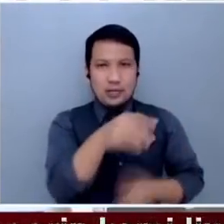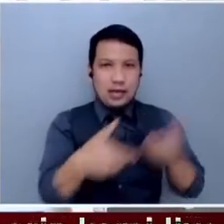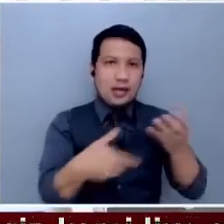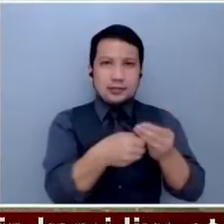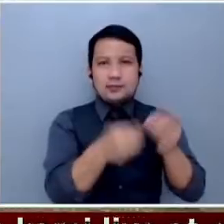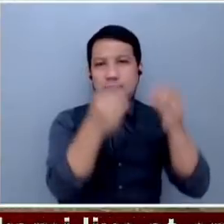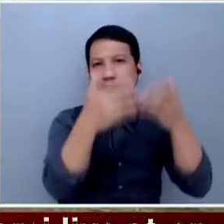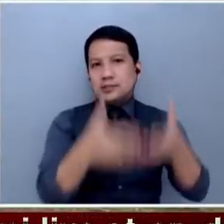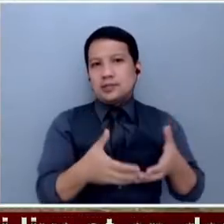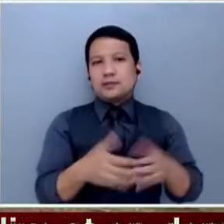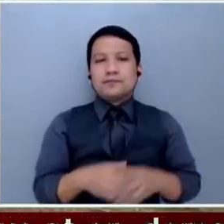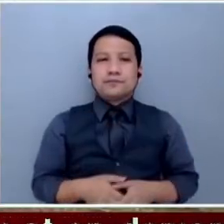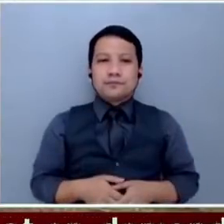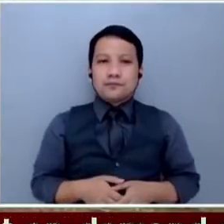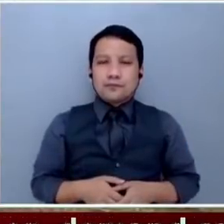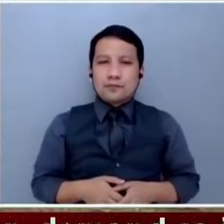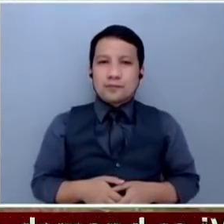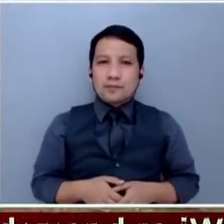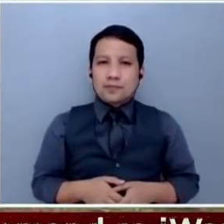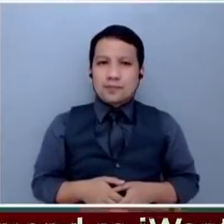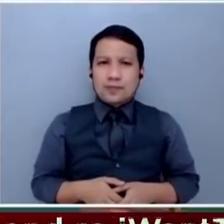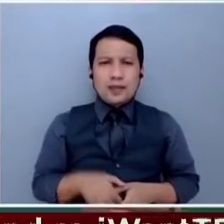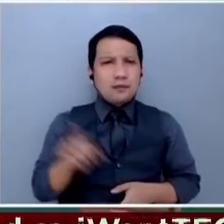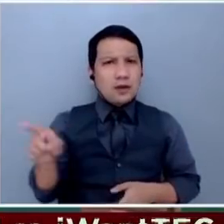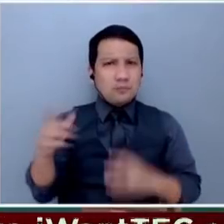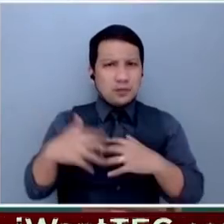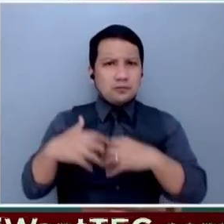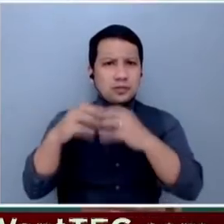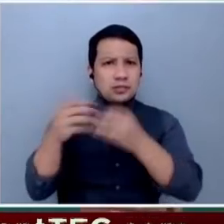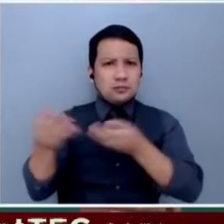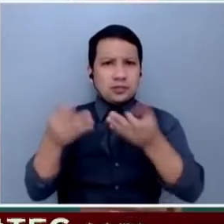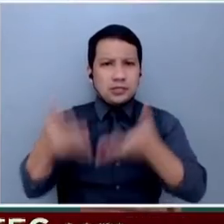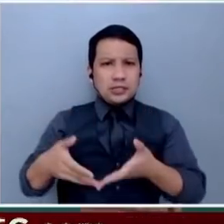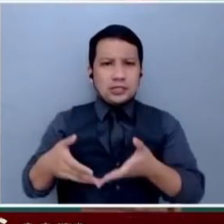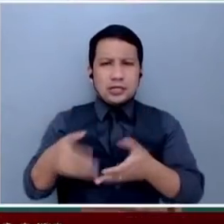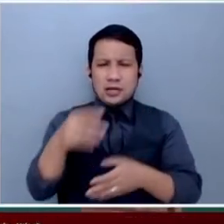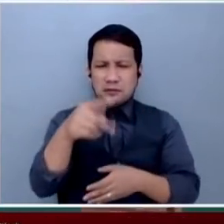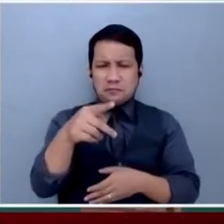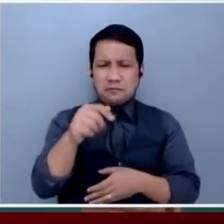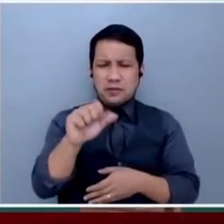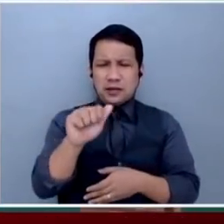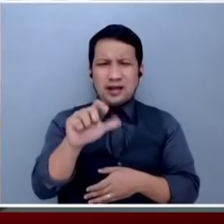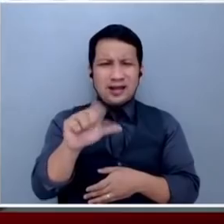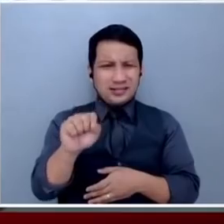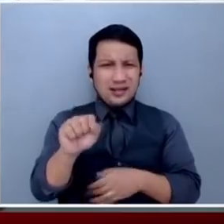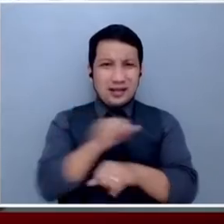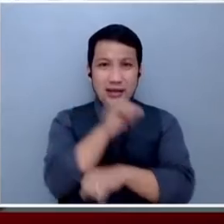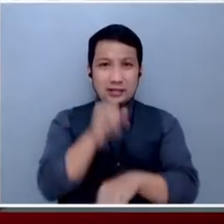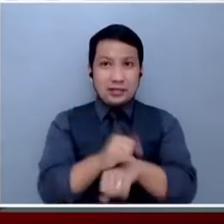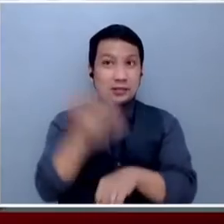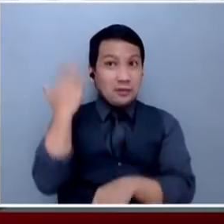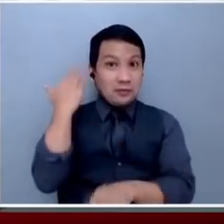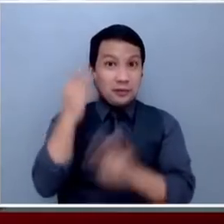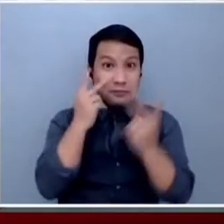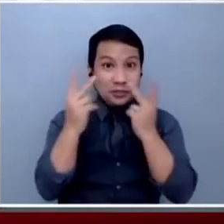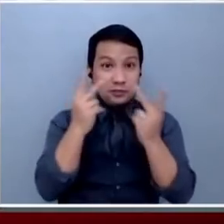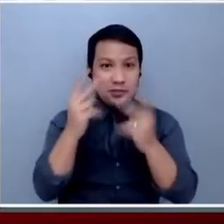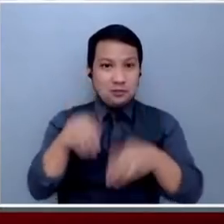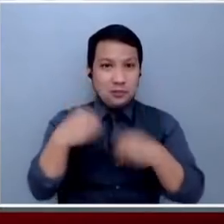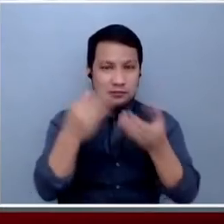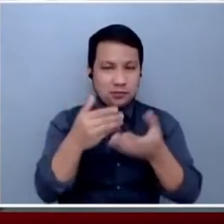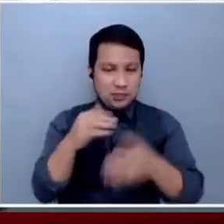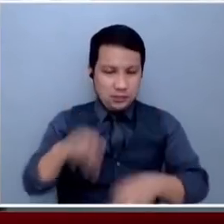piso para sa pagsasaayos ng pasilidad ng Pag-asa Island na dinalo niya kamakailan at ang pagbibigay ng dagdag